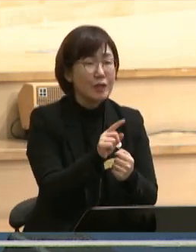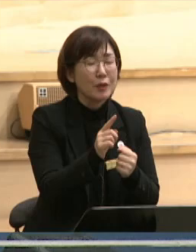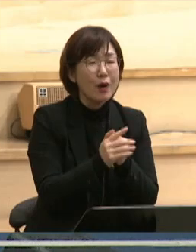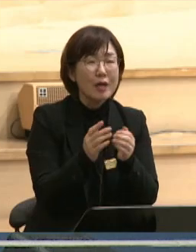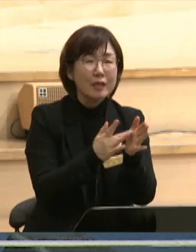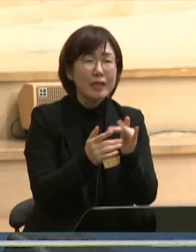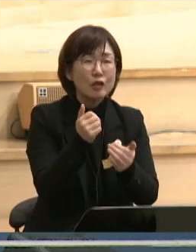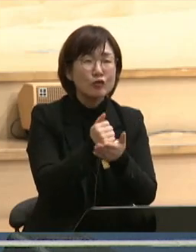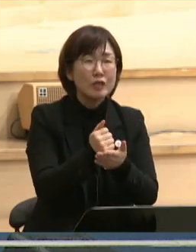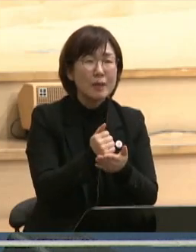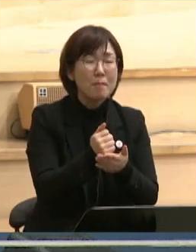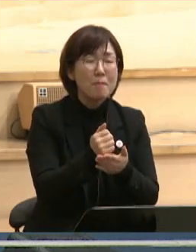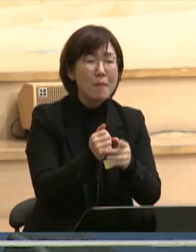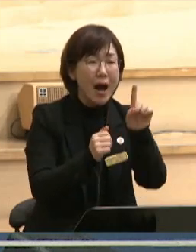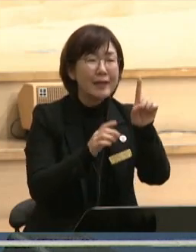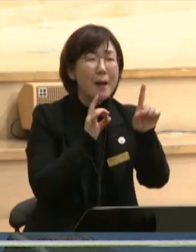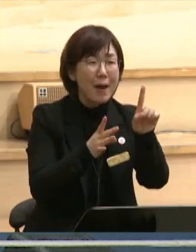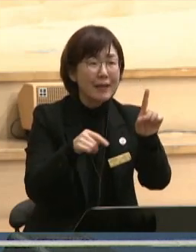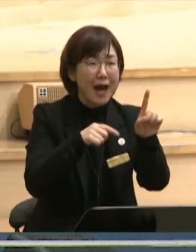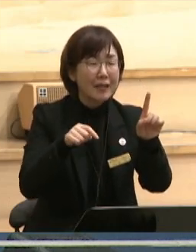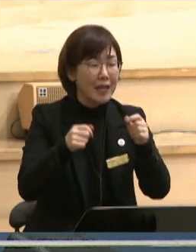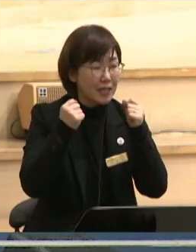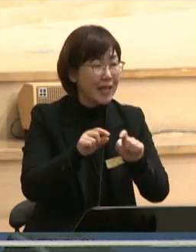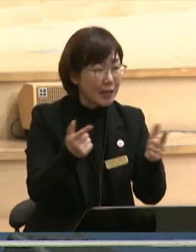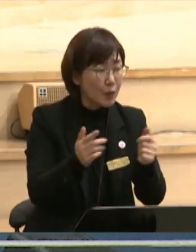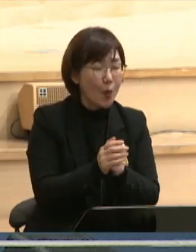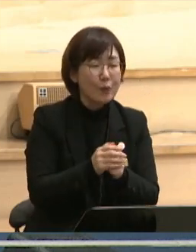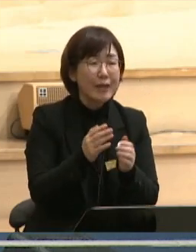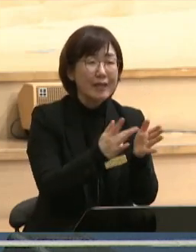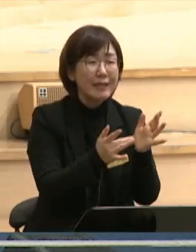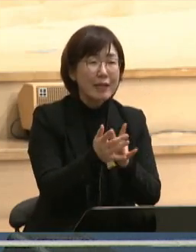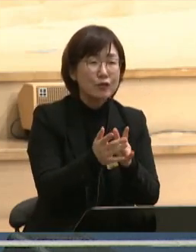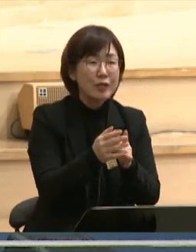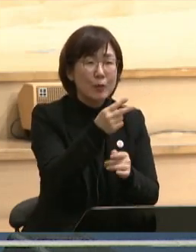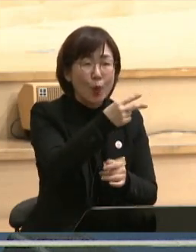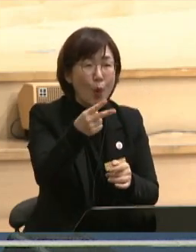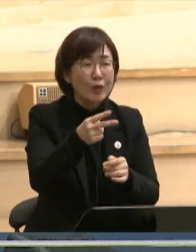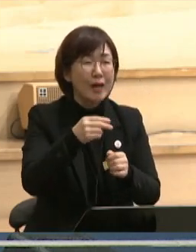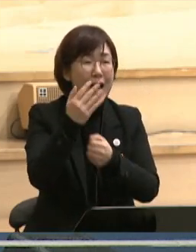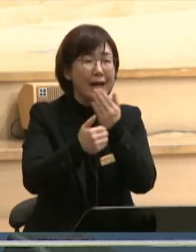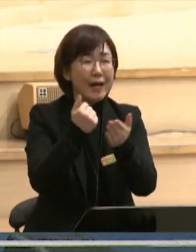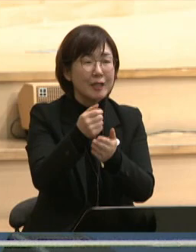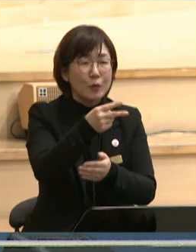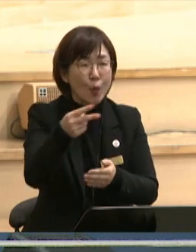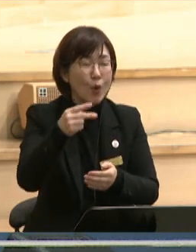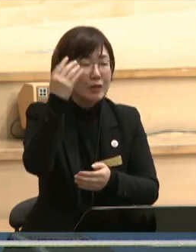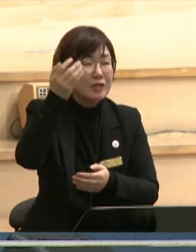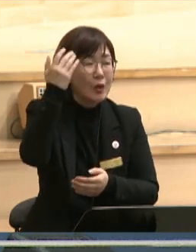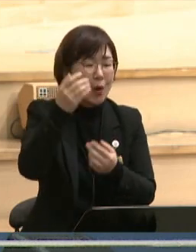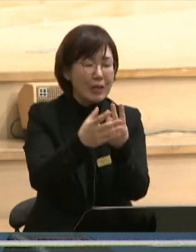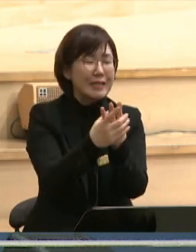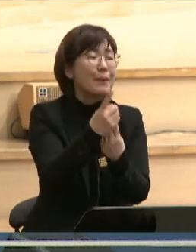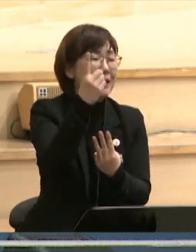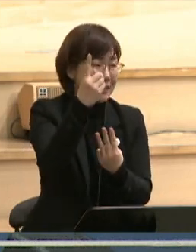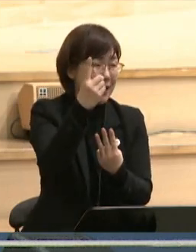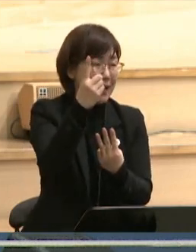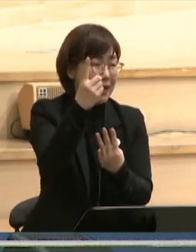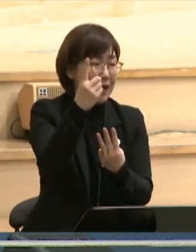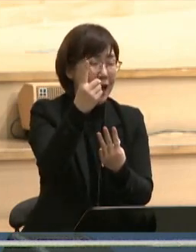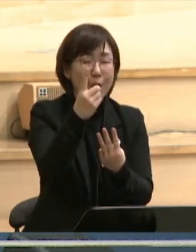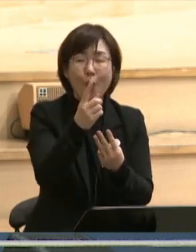안에만 거하는 것이 아니라 누구 안에 거하는 거예요 삼위일체 하나님과 연합을 이루는 것입니다 삼위일체 하나님과